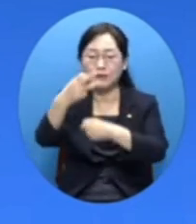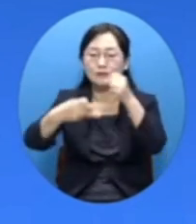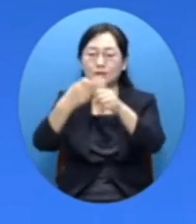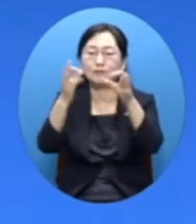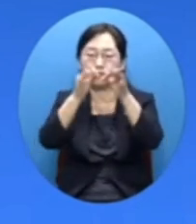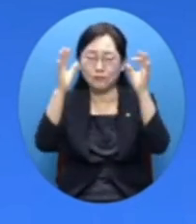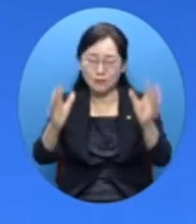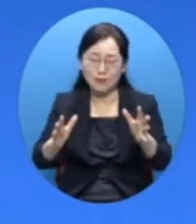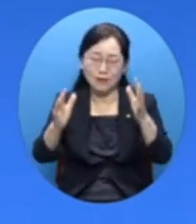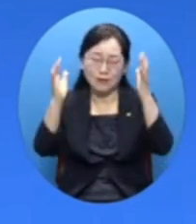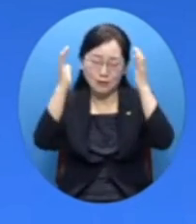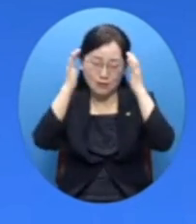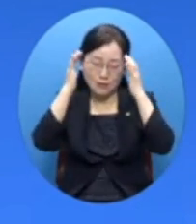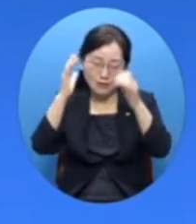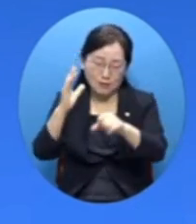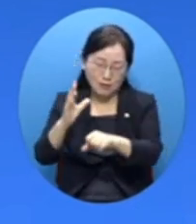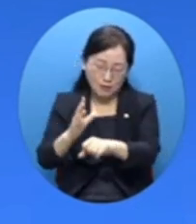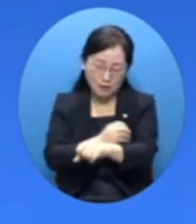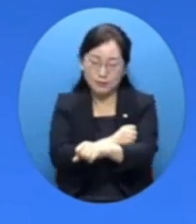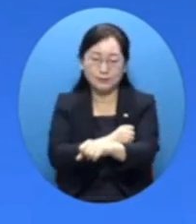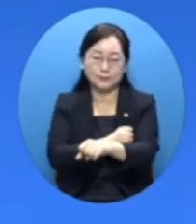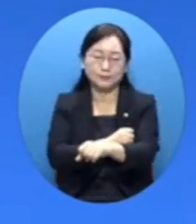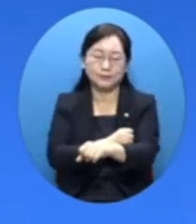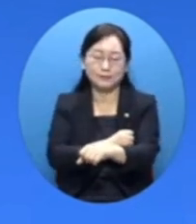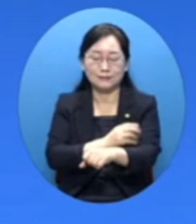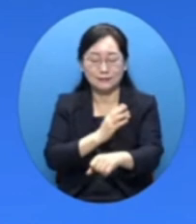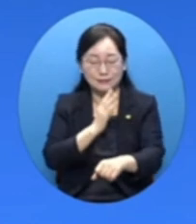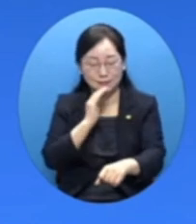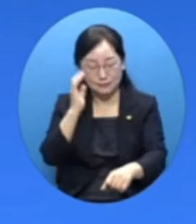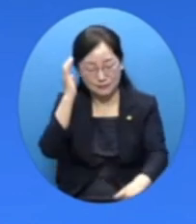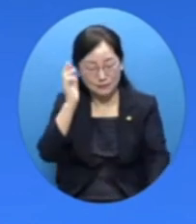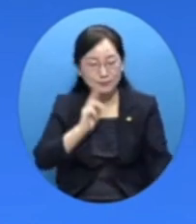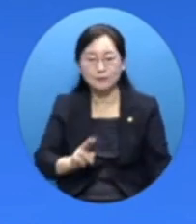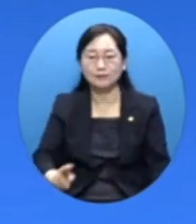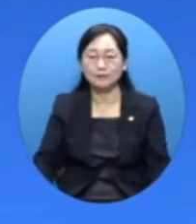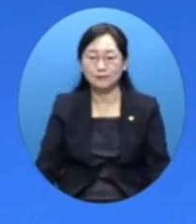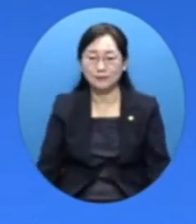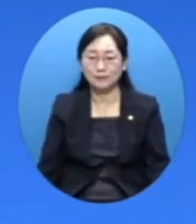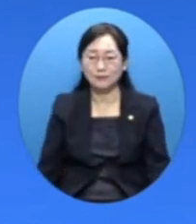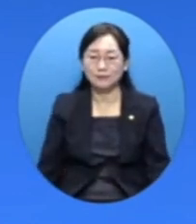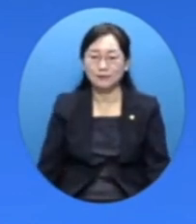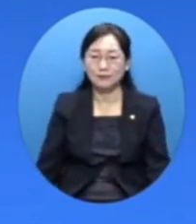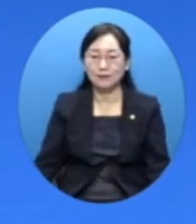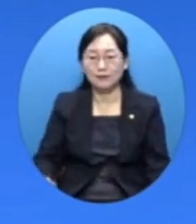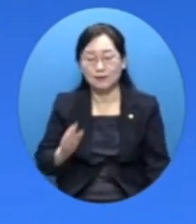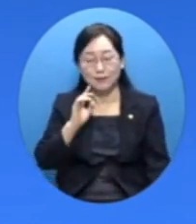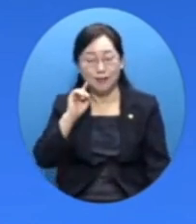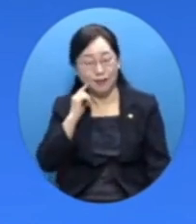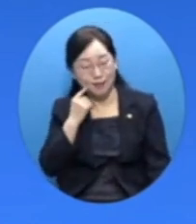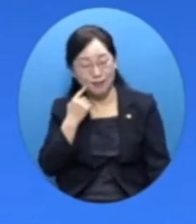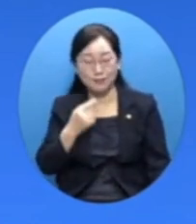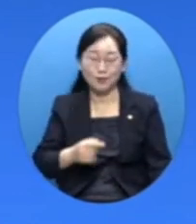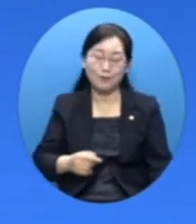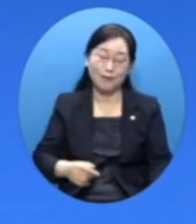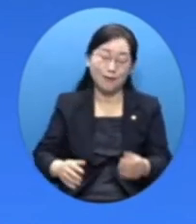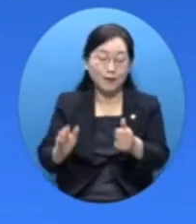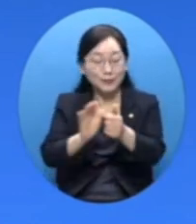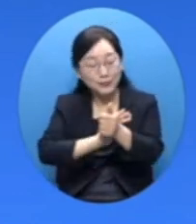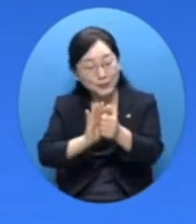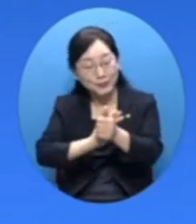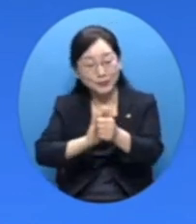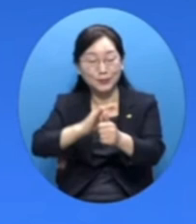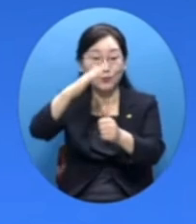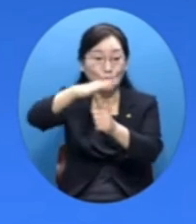동안 말할 수 없는 연단의 과정을 지냈습니다 곱기 굳게 아버지의 사랑을 받고 자랐던 어린